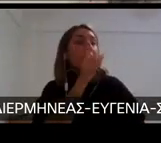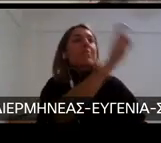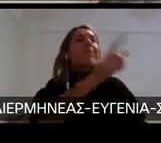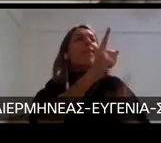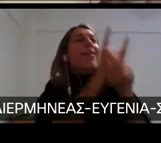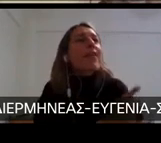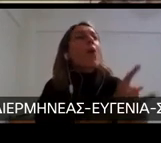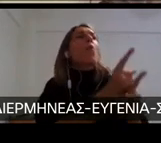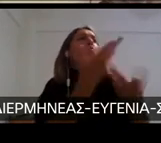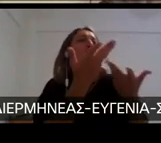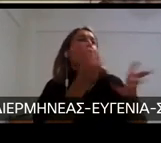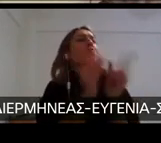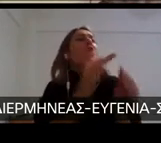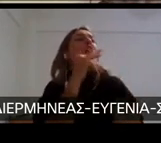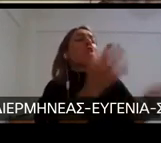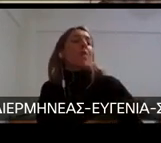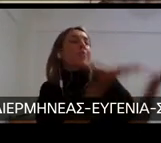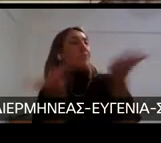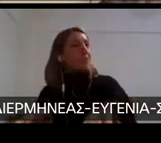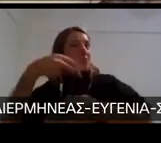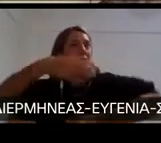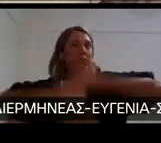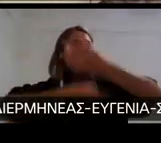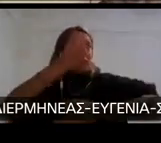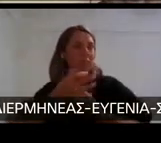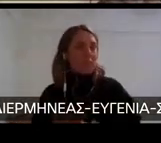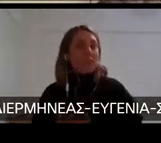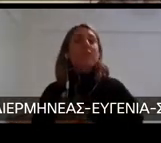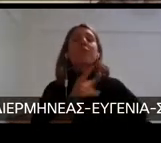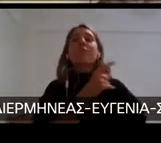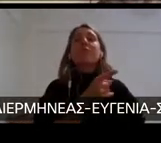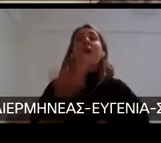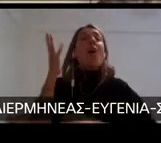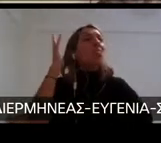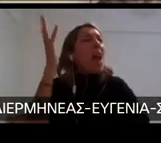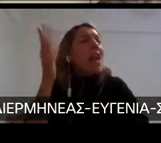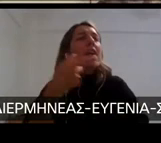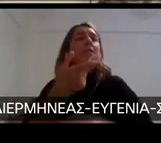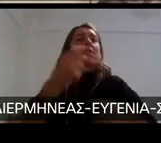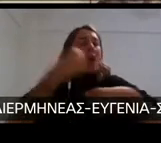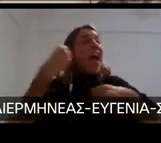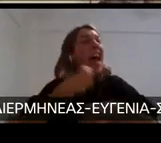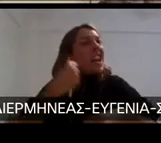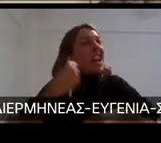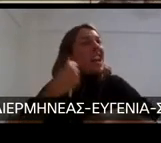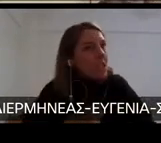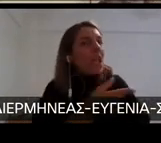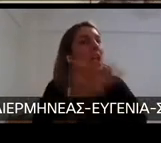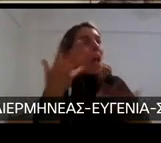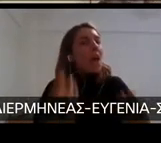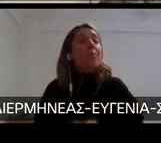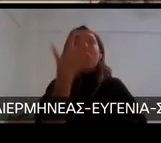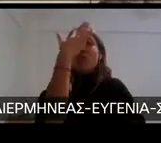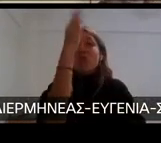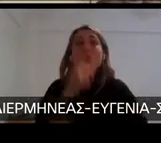και ειδικές στα θέματα γλώσσας και επιχειρήθηκε, είχε διαλέξει αλλά είχε και εργαστήρια, με στόχο να μάθουμε να